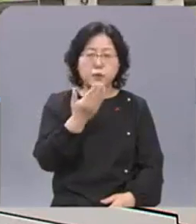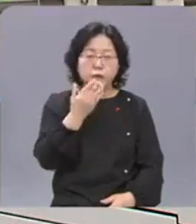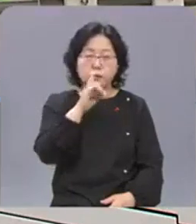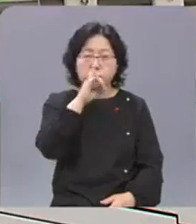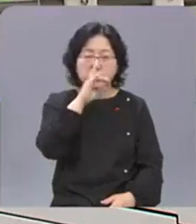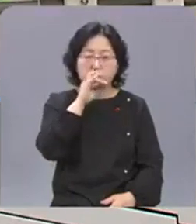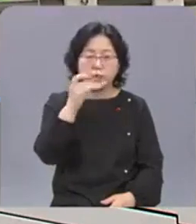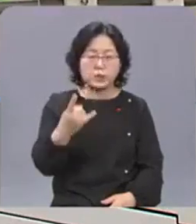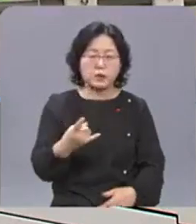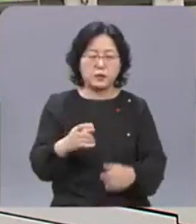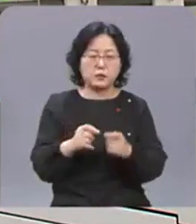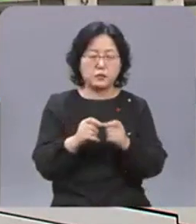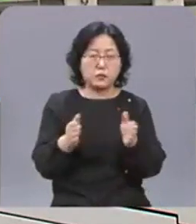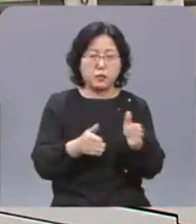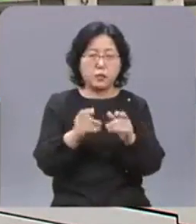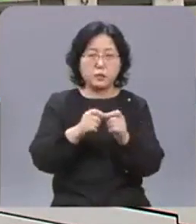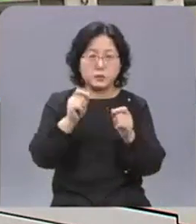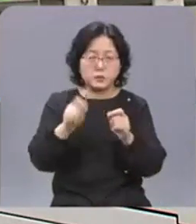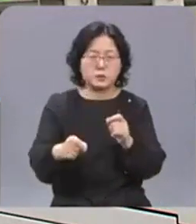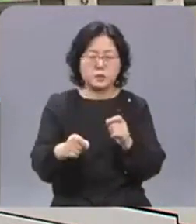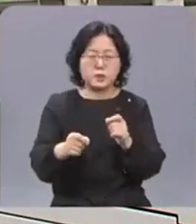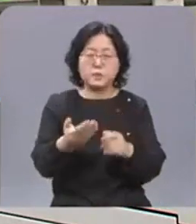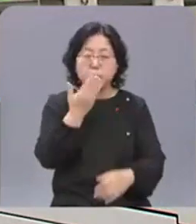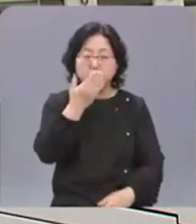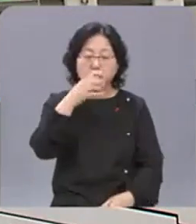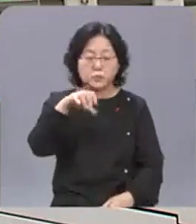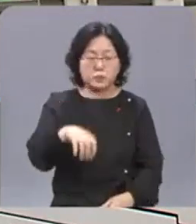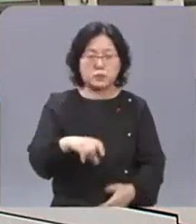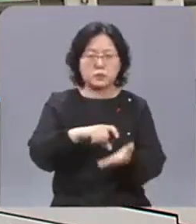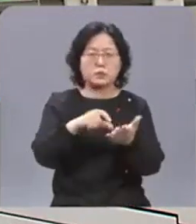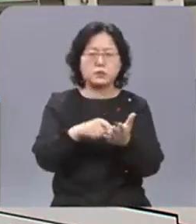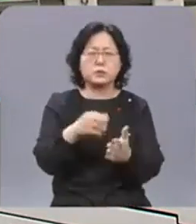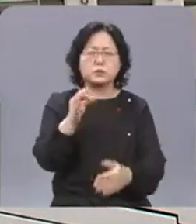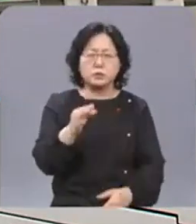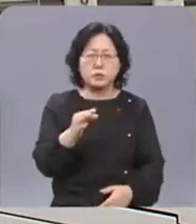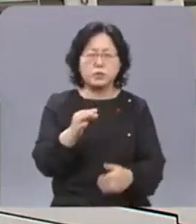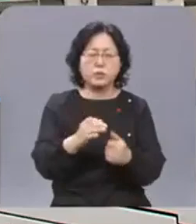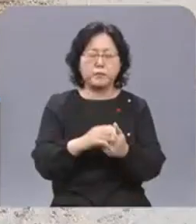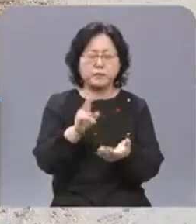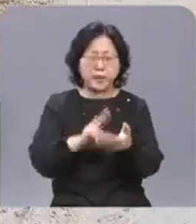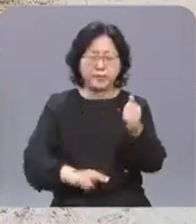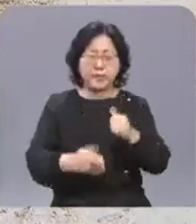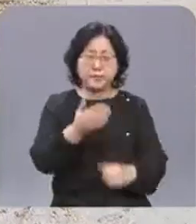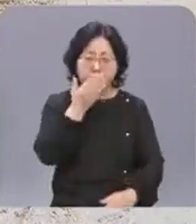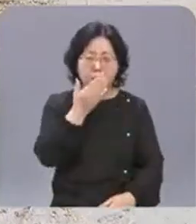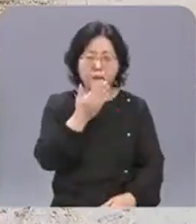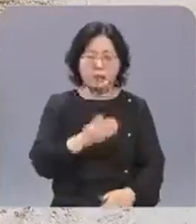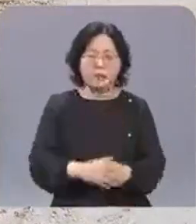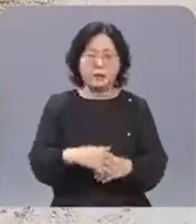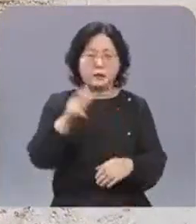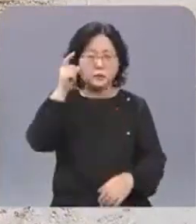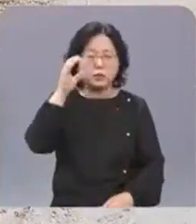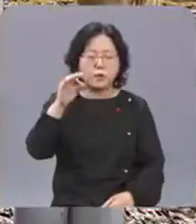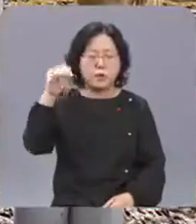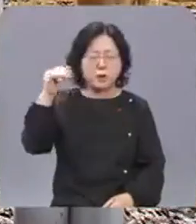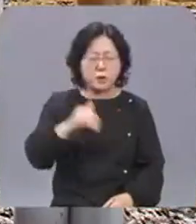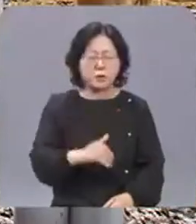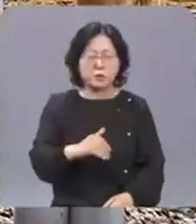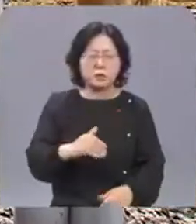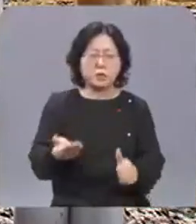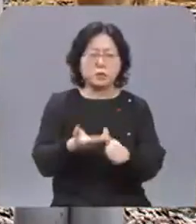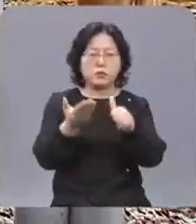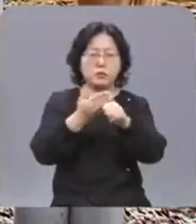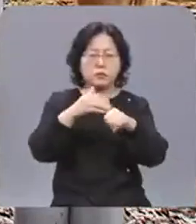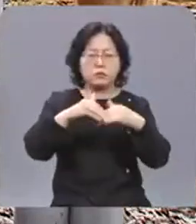중앙회 도지회에도 그 식당에서 적정한 가격으로 판매할 수 있도록. 소값 하락에 따른